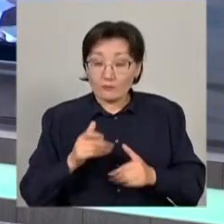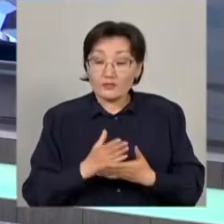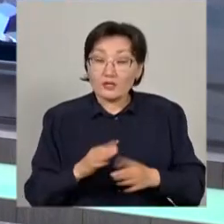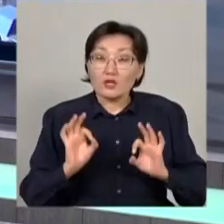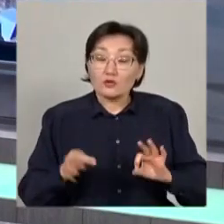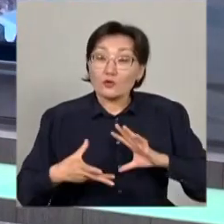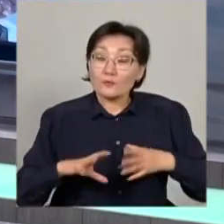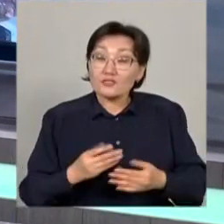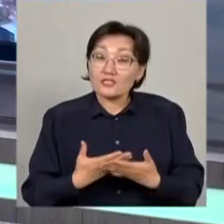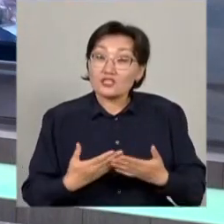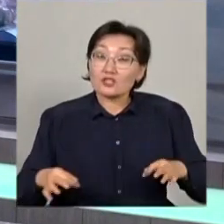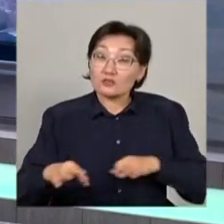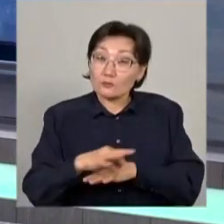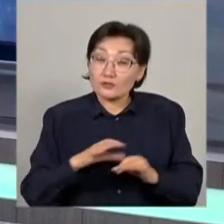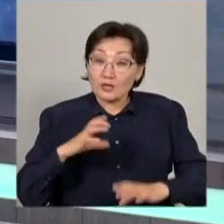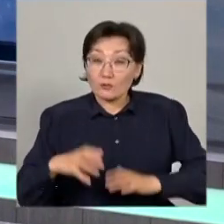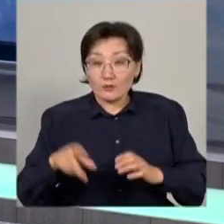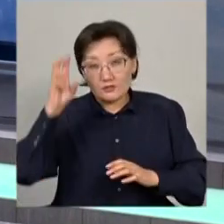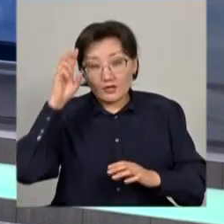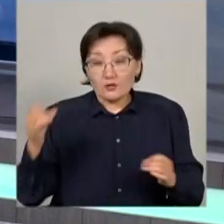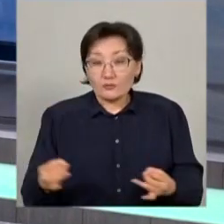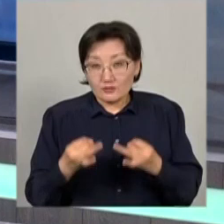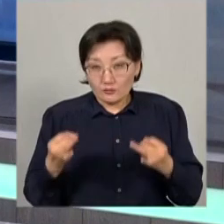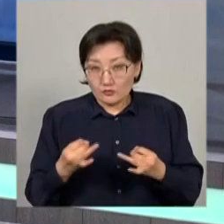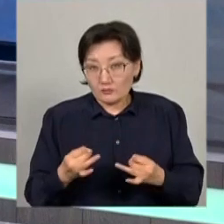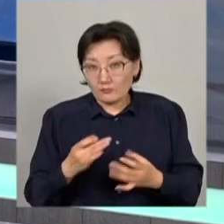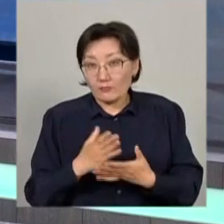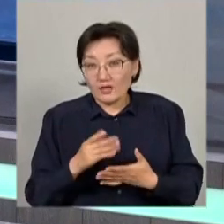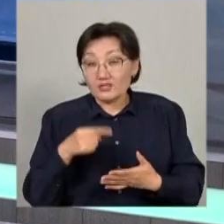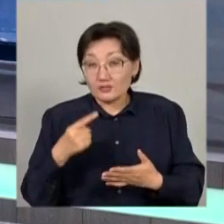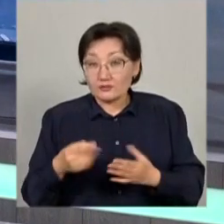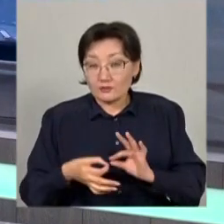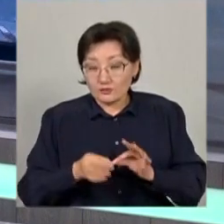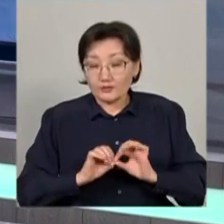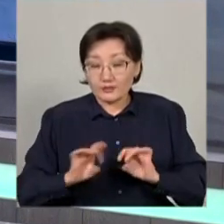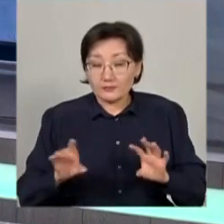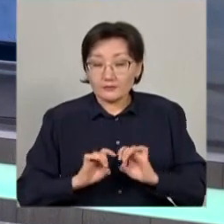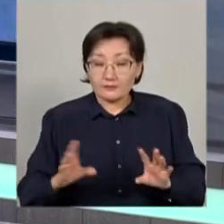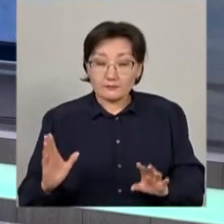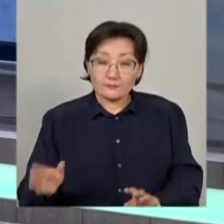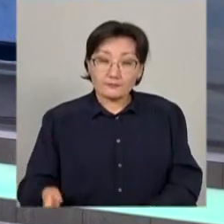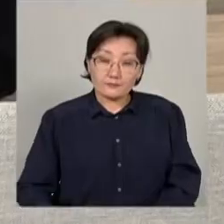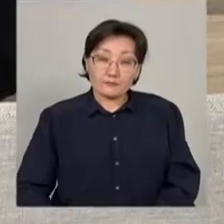нәтиже көрсеткен жоба қазір әлем елдерде қызығушылық танытып отыр екен. Ұлаға тарғын толықтырып айтады.